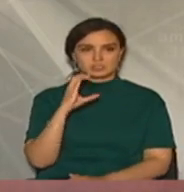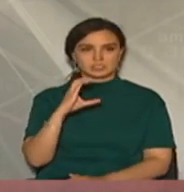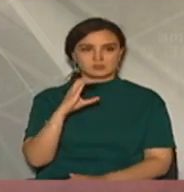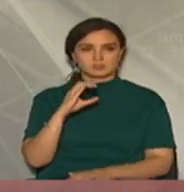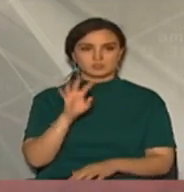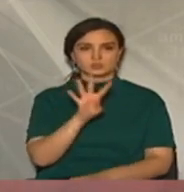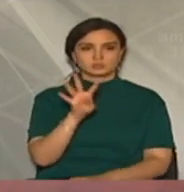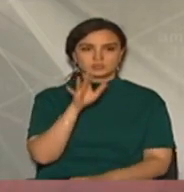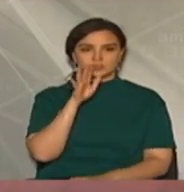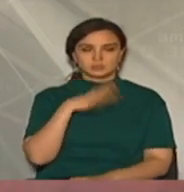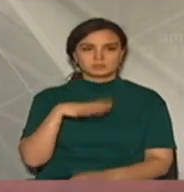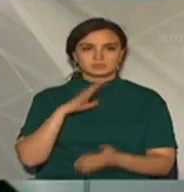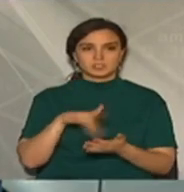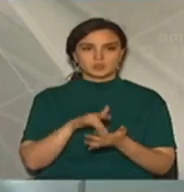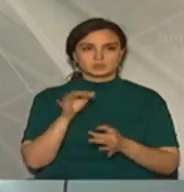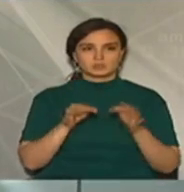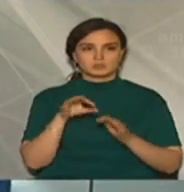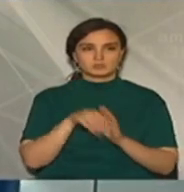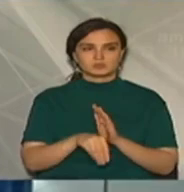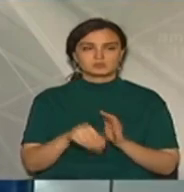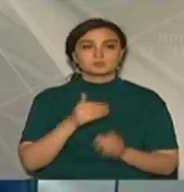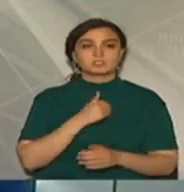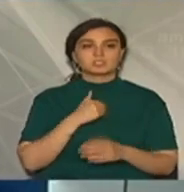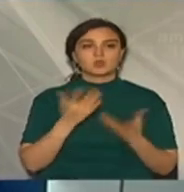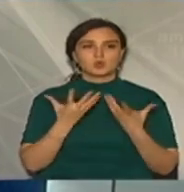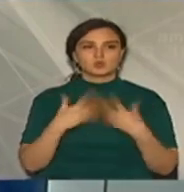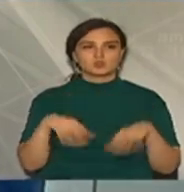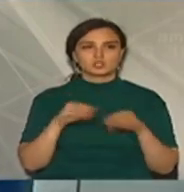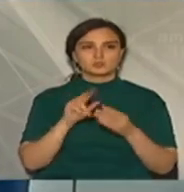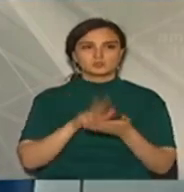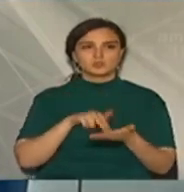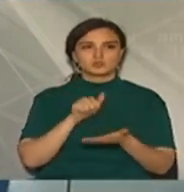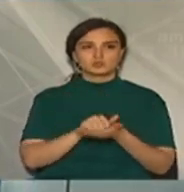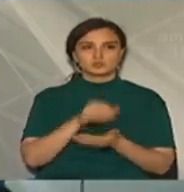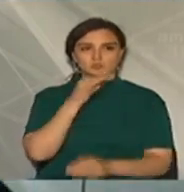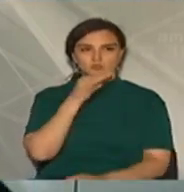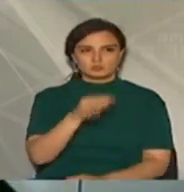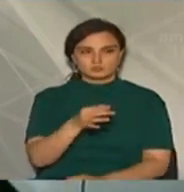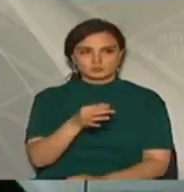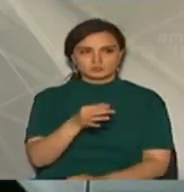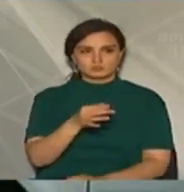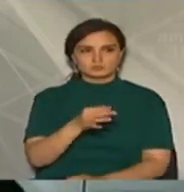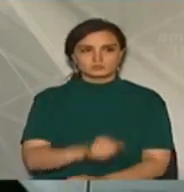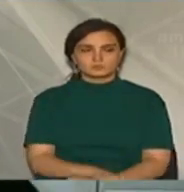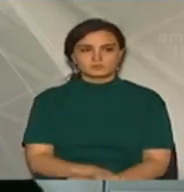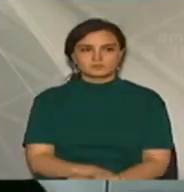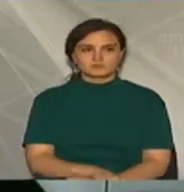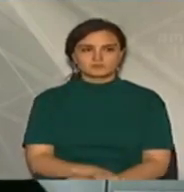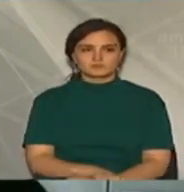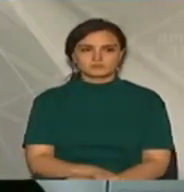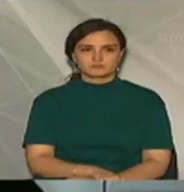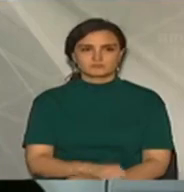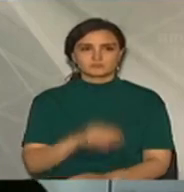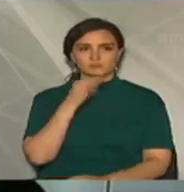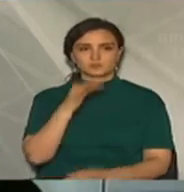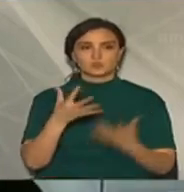საათზე თბილისის საქალაქო სასამართლოში. მინდა ოჯახს ბოდიში მოუხადო, ოჯახს და